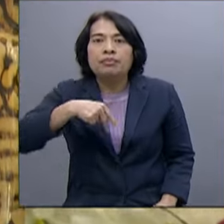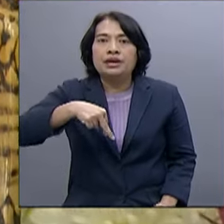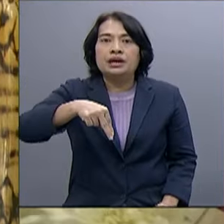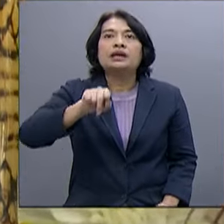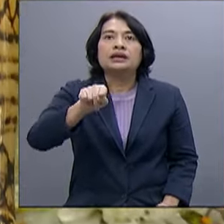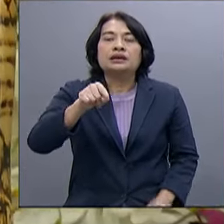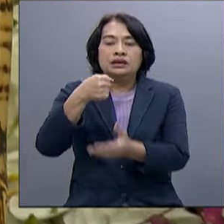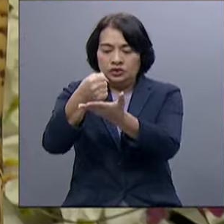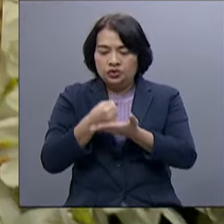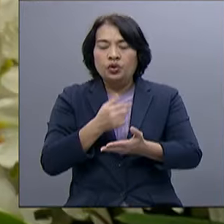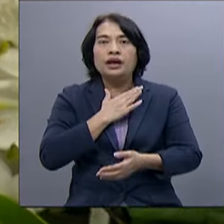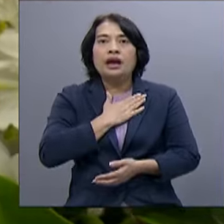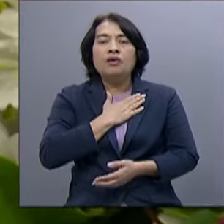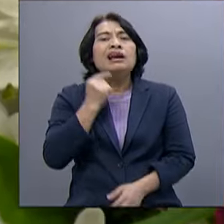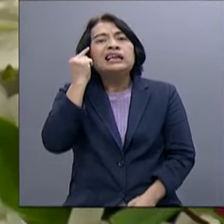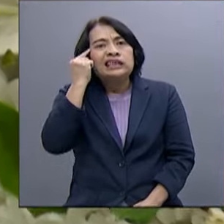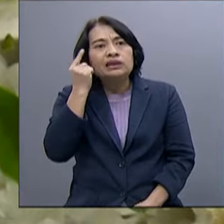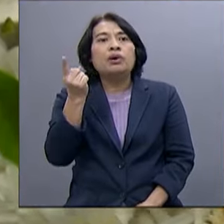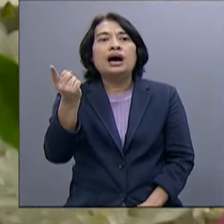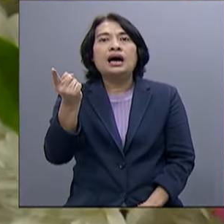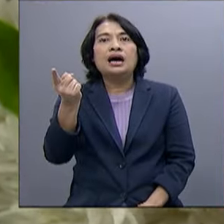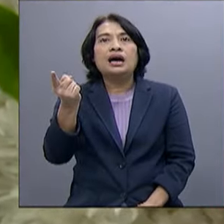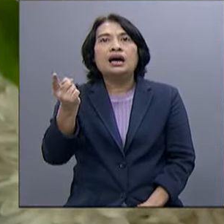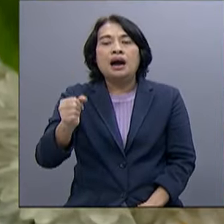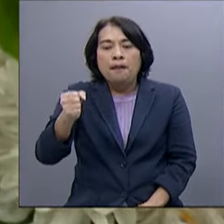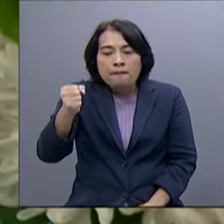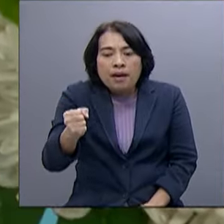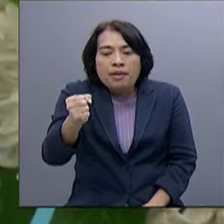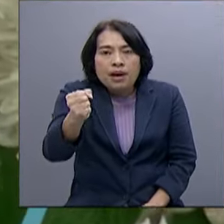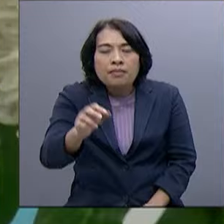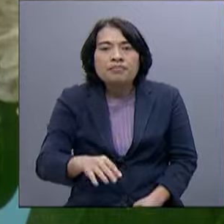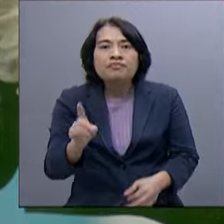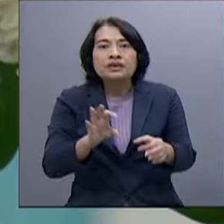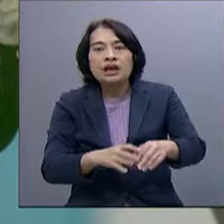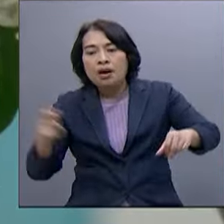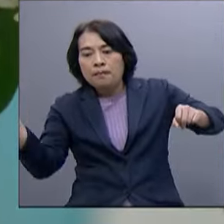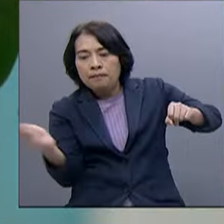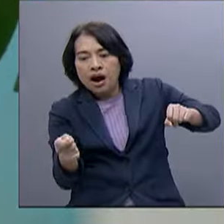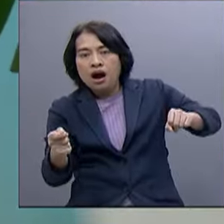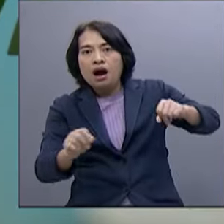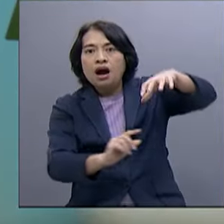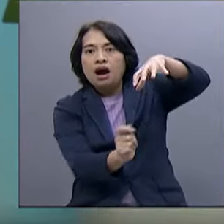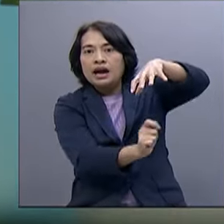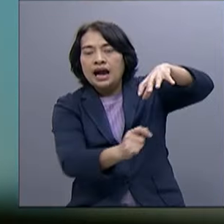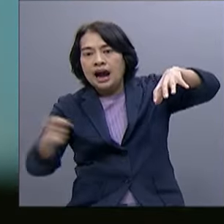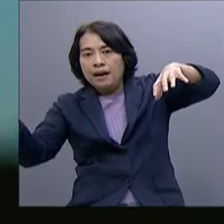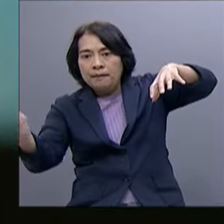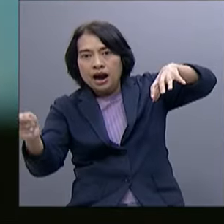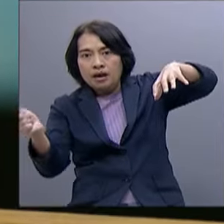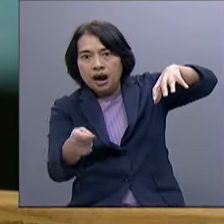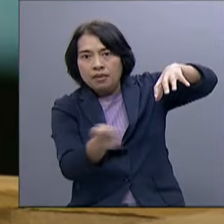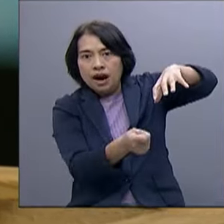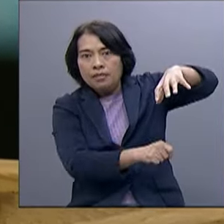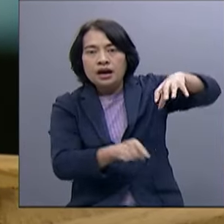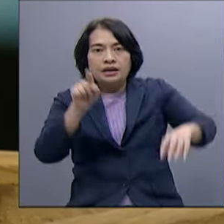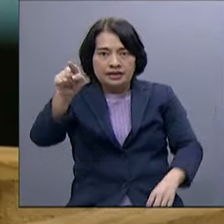ครับซึ่งคนจะเชื่อว่านะครับถ้าตีระฆังให้ครบทุกใบแล้วเนี่ย จากข้างล่างขึ้นไปเคาะข้างบน ใช่ครับ เห็นไหมประโย